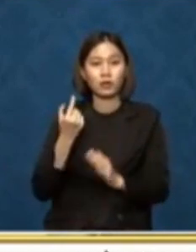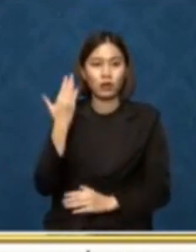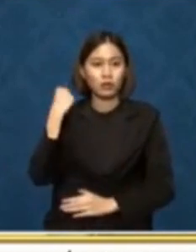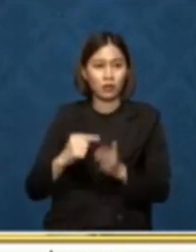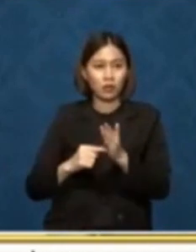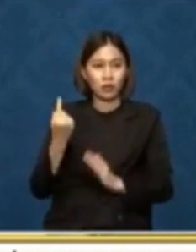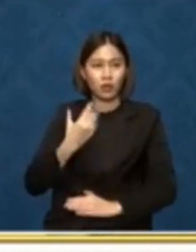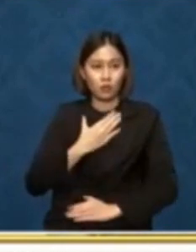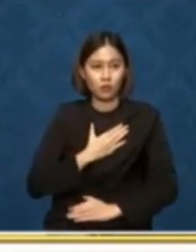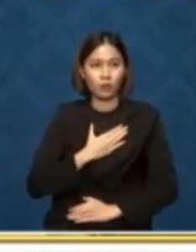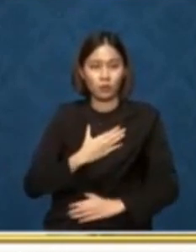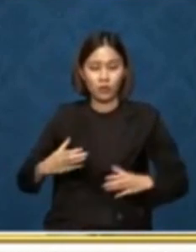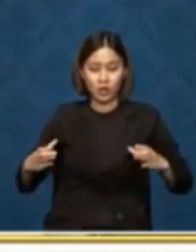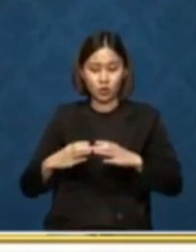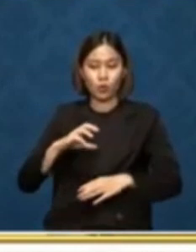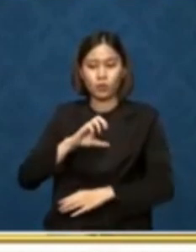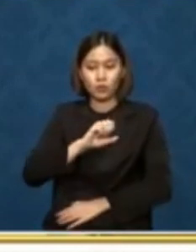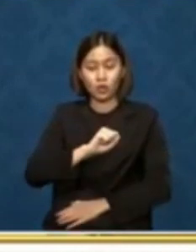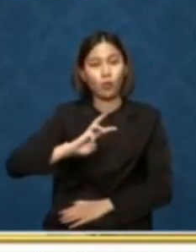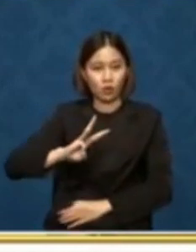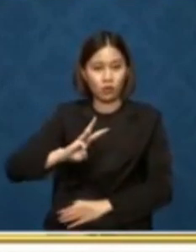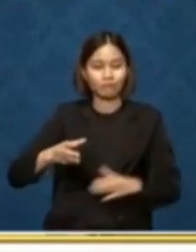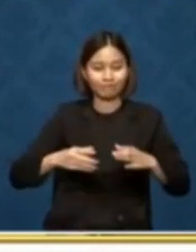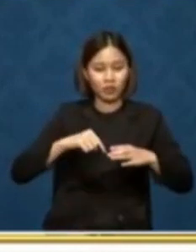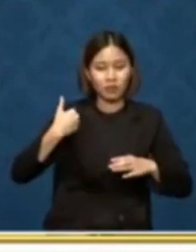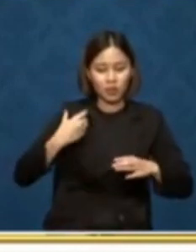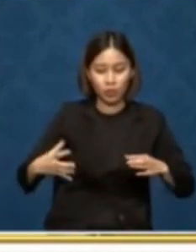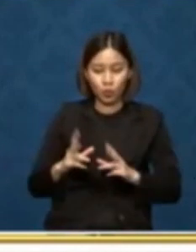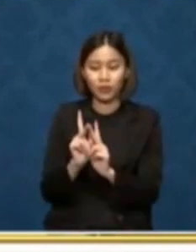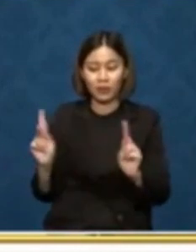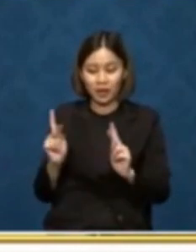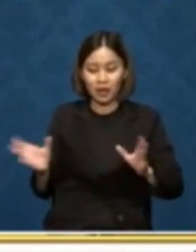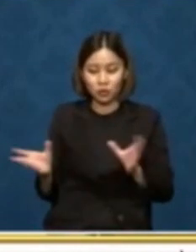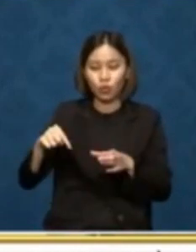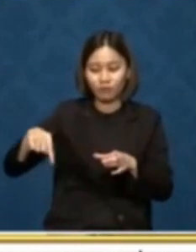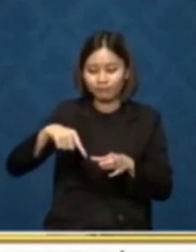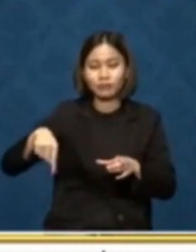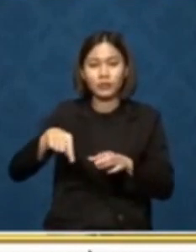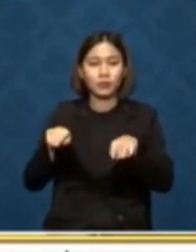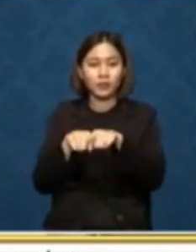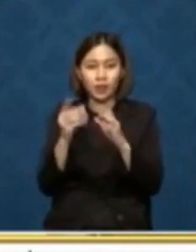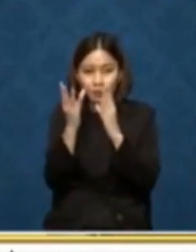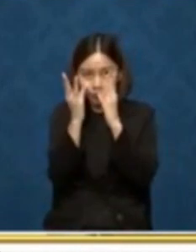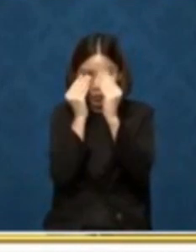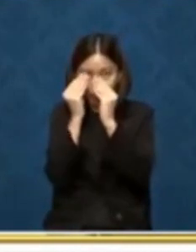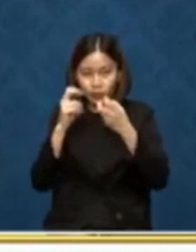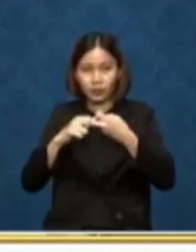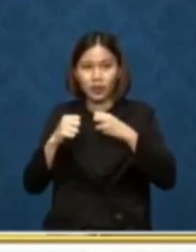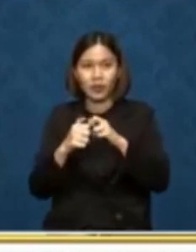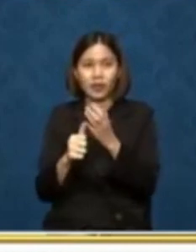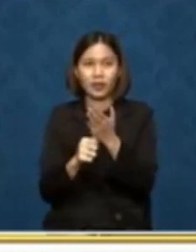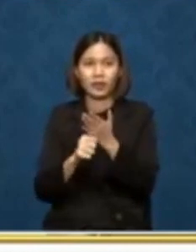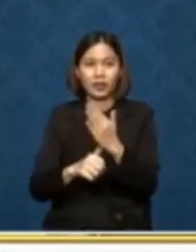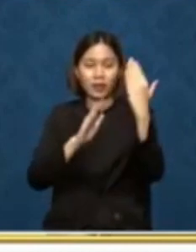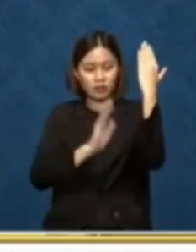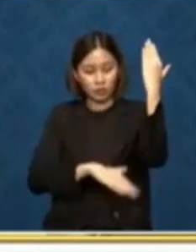ได้เริ่มขึ้นตอนนั้นผมอยู่ในในสภาของวุฒิสภาก็มีคณะกรรมการชุดนี้เช่นเดียวกันศึกษาแก้